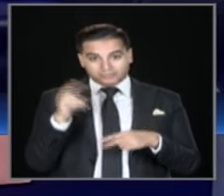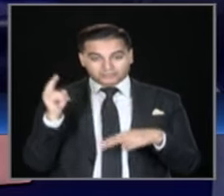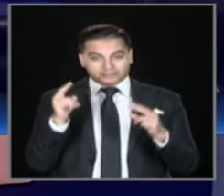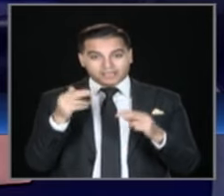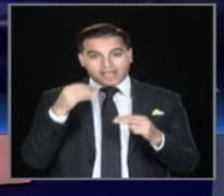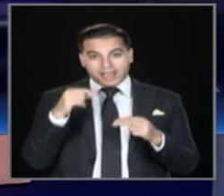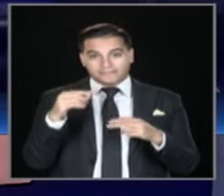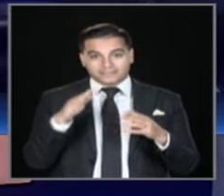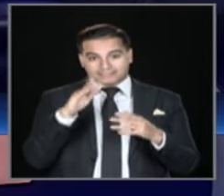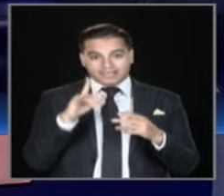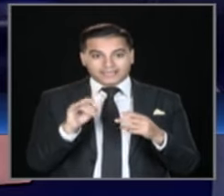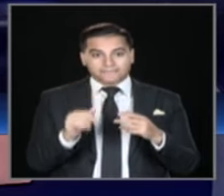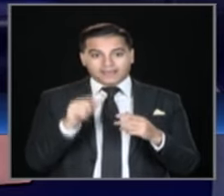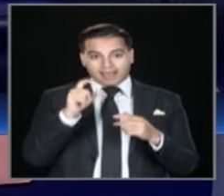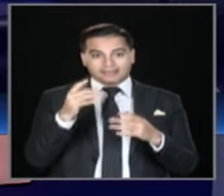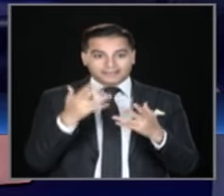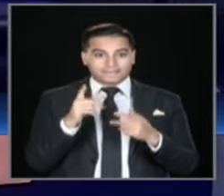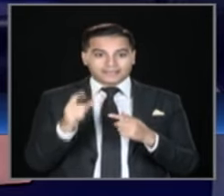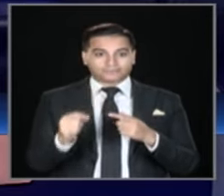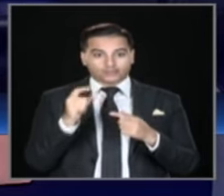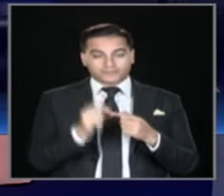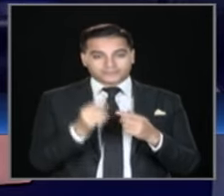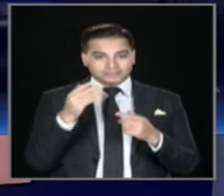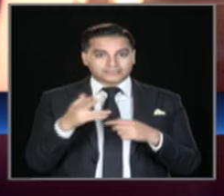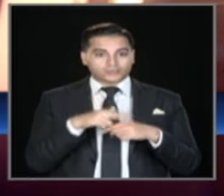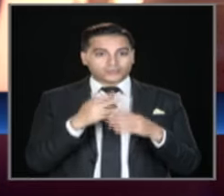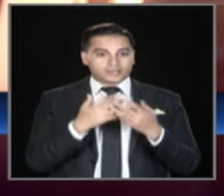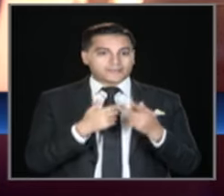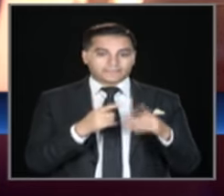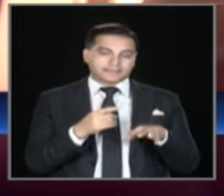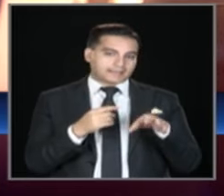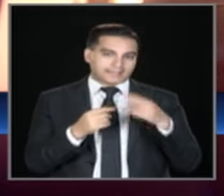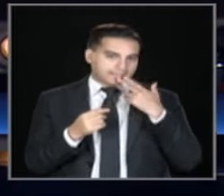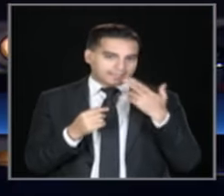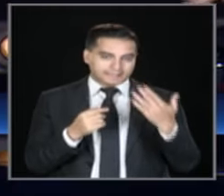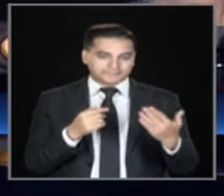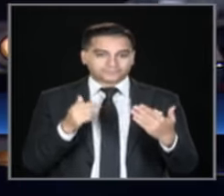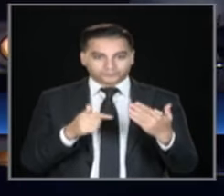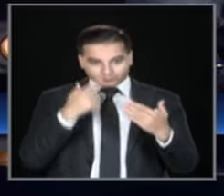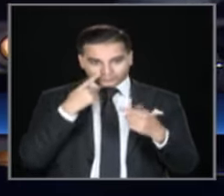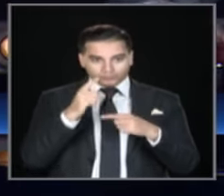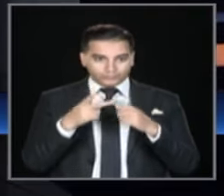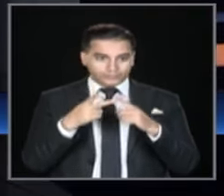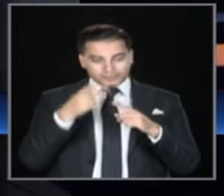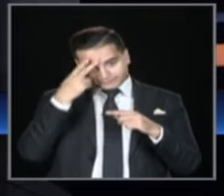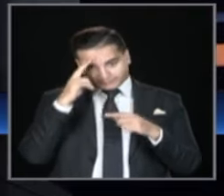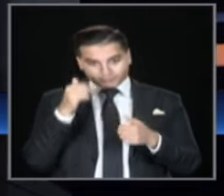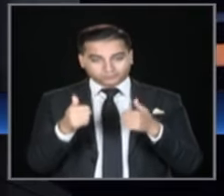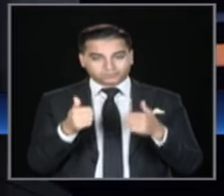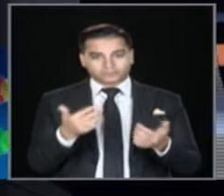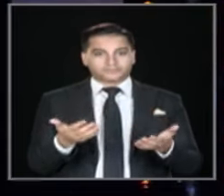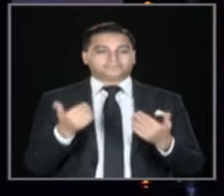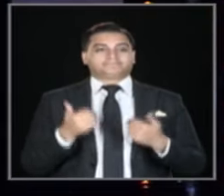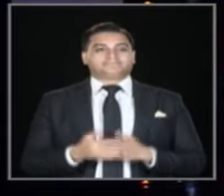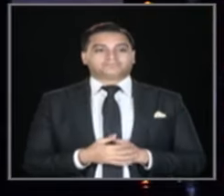احمد سليمان 55 سعد صالح رلك هنشوف مين الاثنين اللي